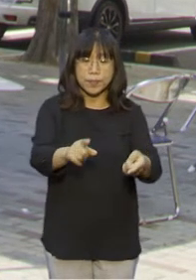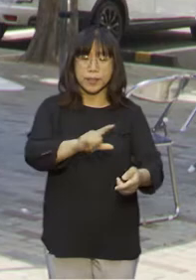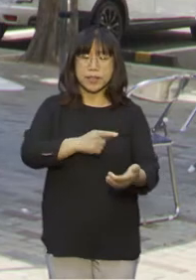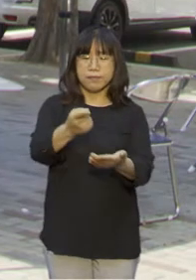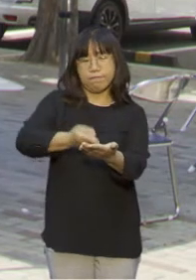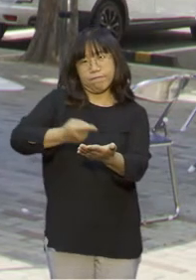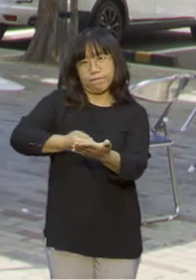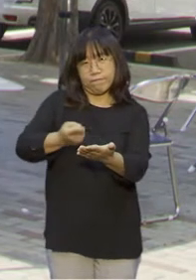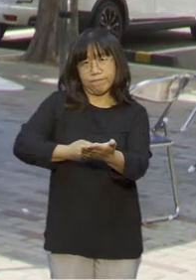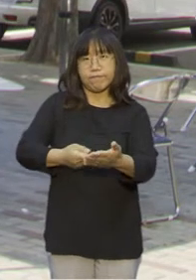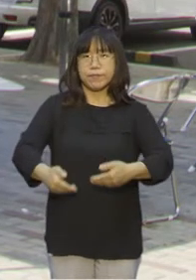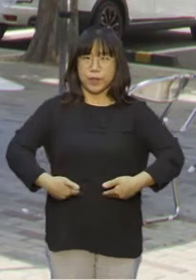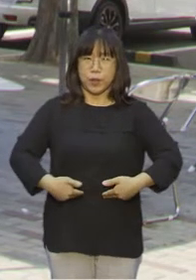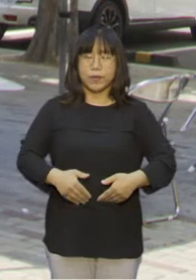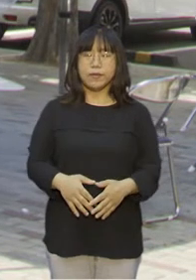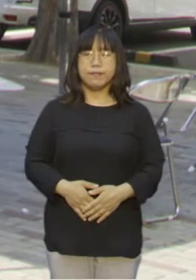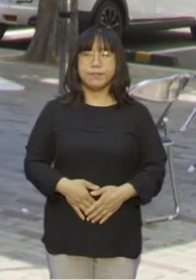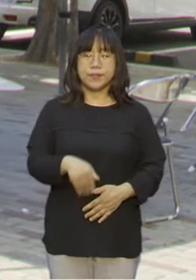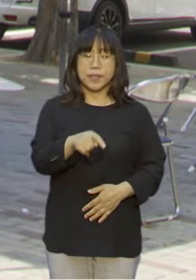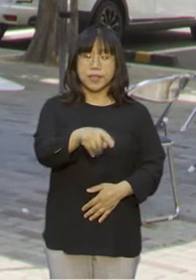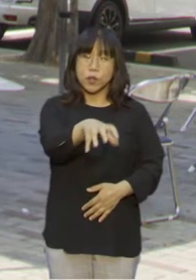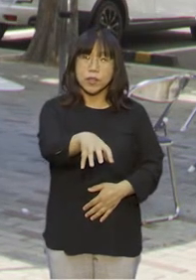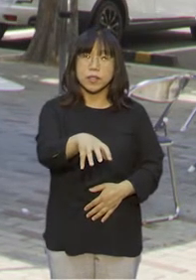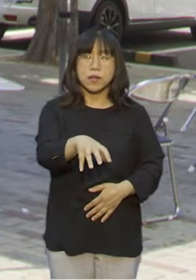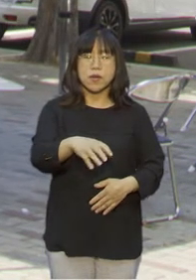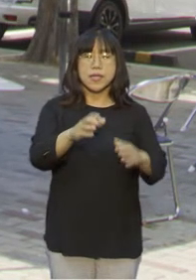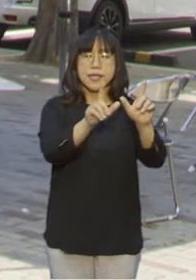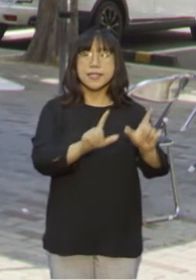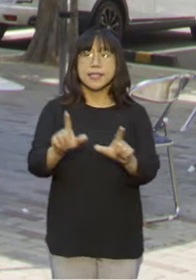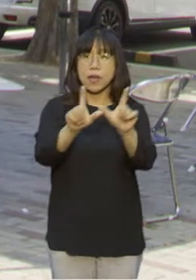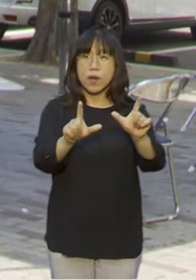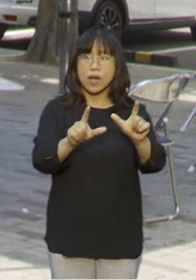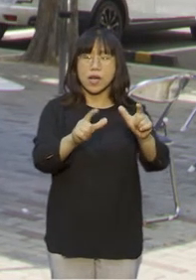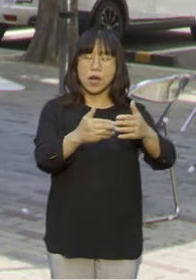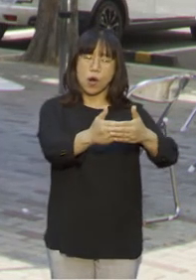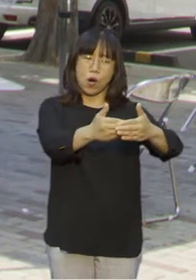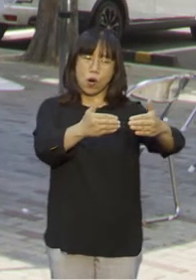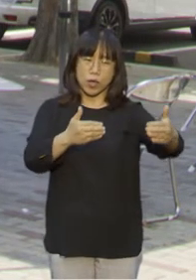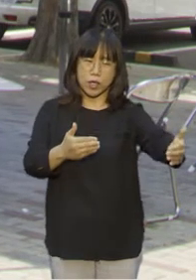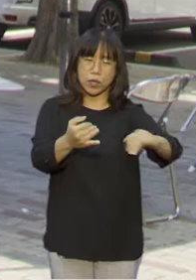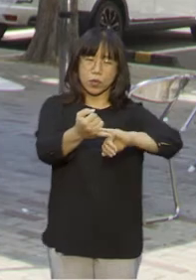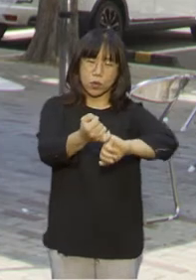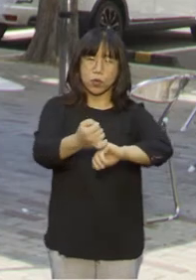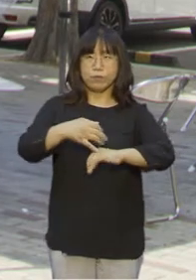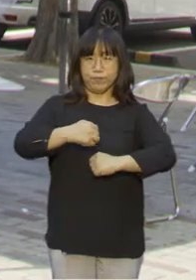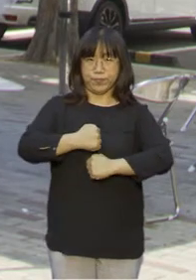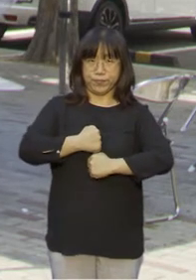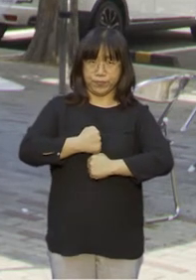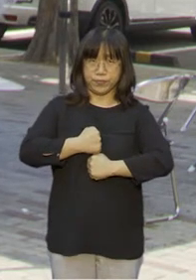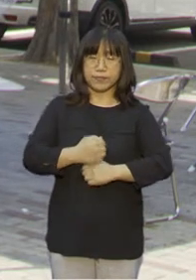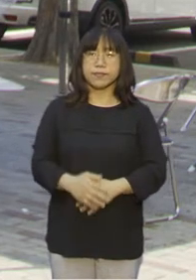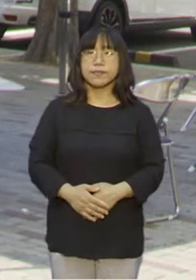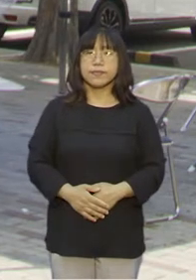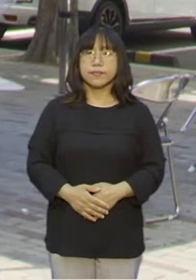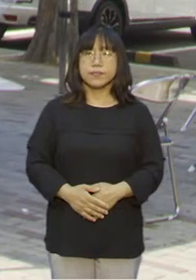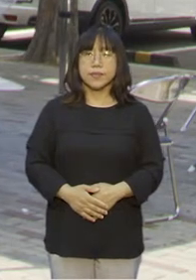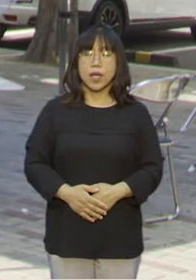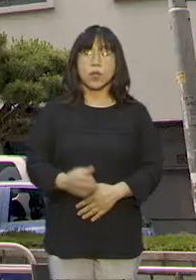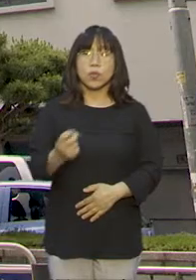관리 대장을 작성해야만 이용할 수 있습니다. 시설 내에서 생활 속 거리 두기를 꼭 실천해 주시기를